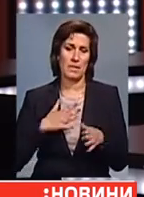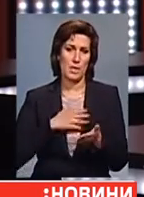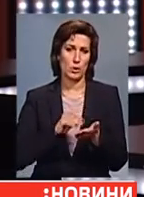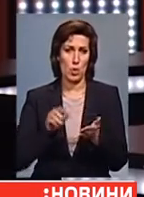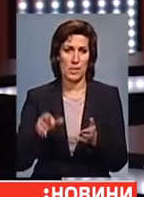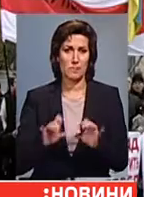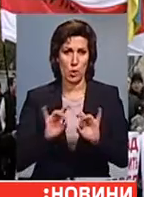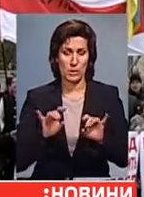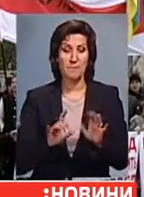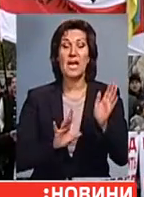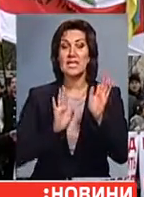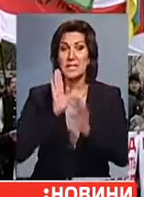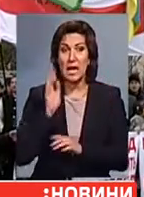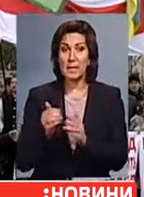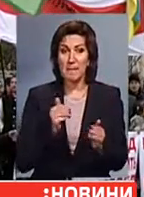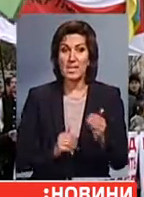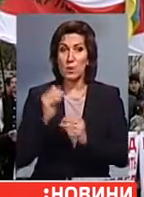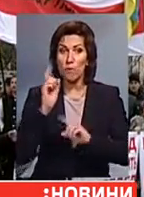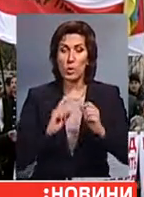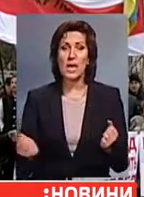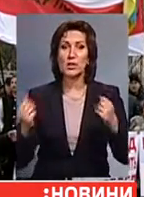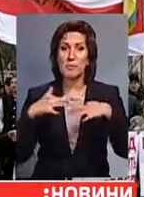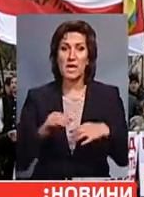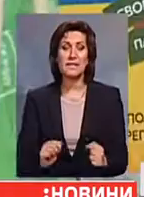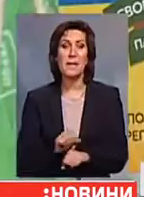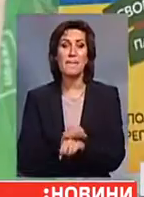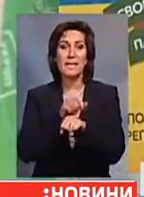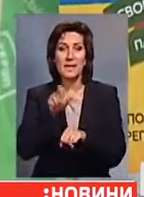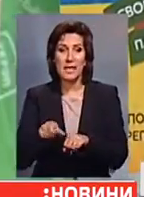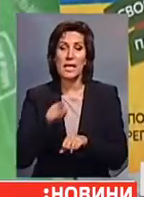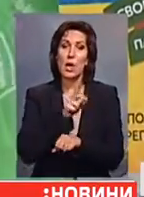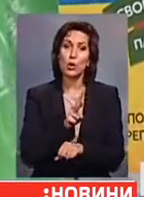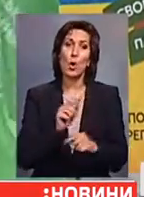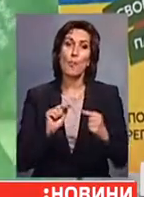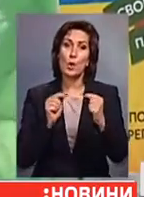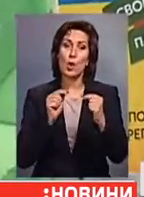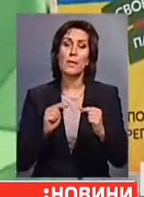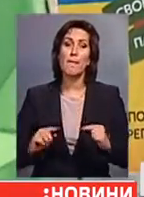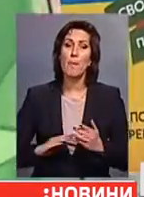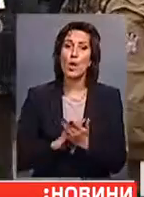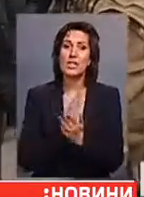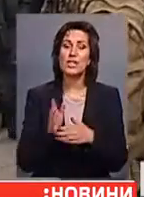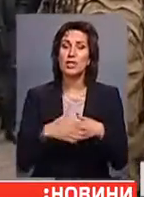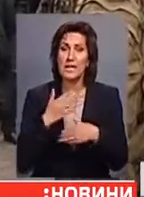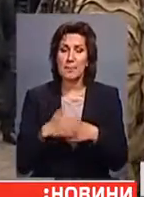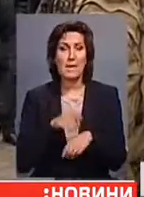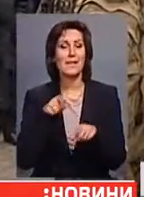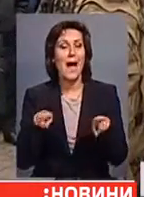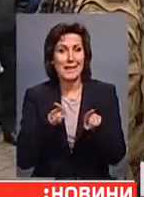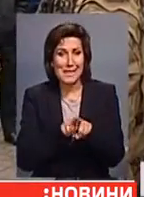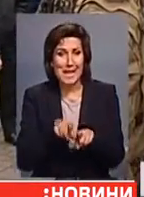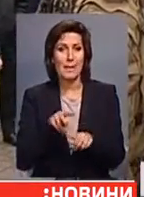Пирлік. Зранку перед Верховною Радою збираються пікетники. Тут ті, хто протестує проти політичних репресій, а